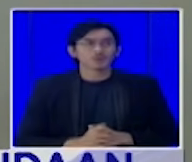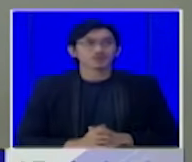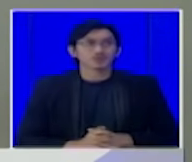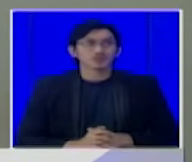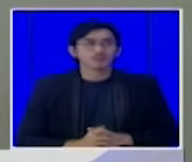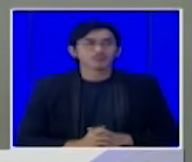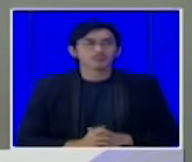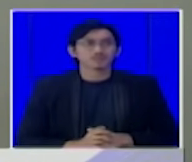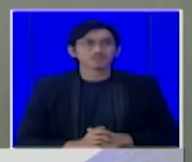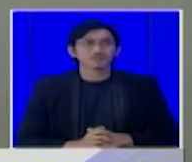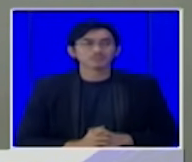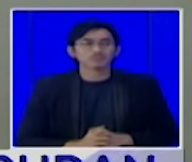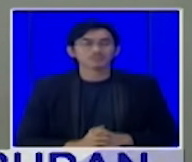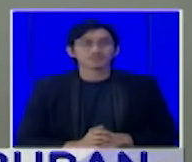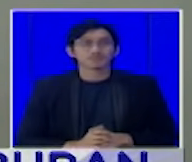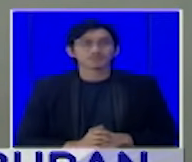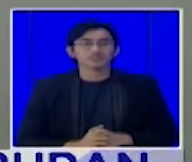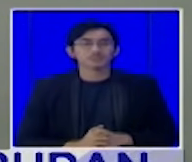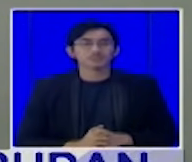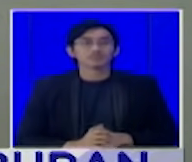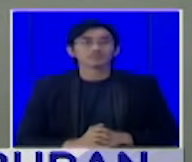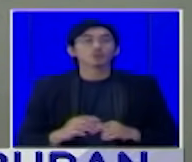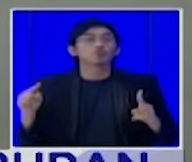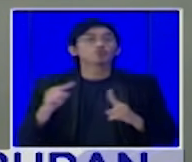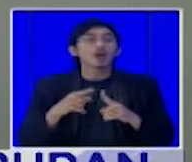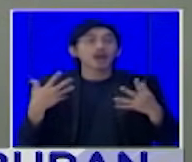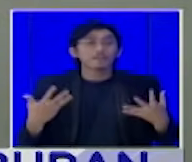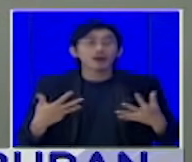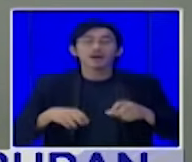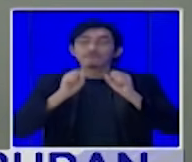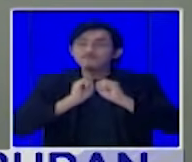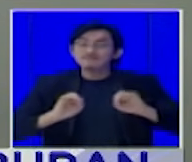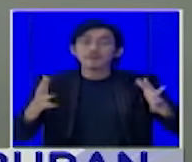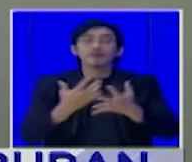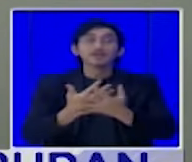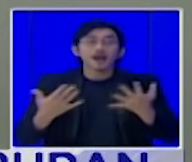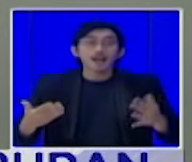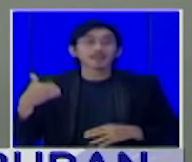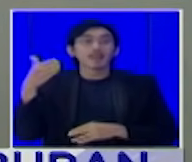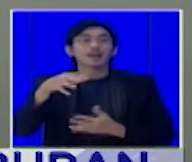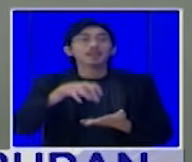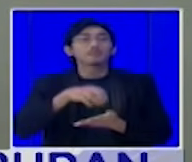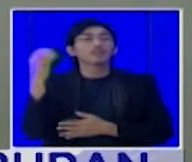Tujuannya itu adalah menghimbau kepada masyarakat untuk tidak ke tempat wisata, khususnya ke